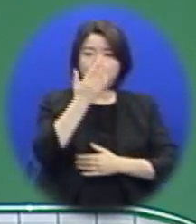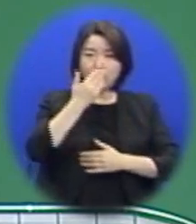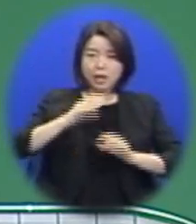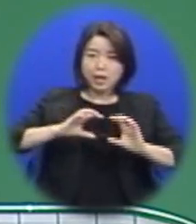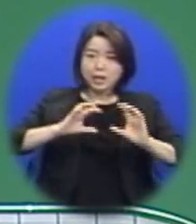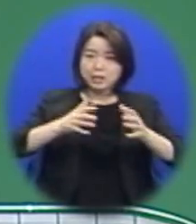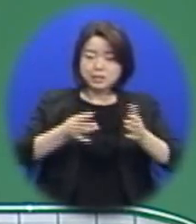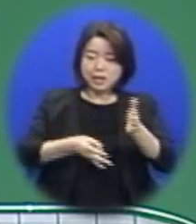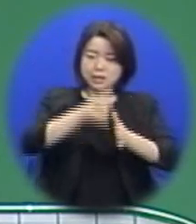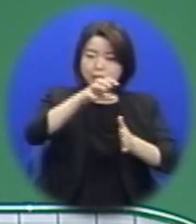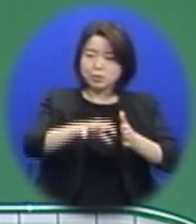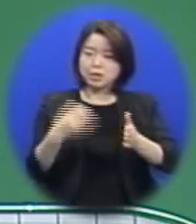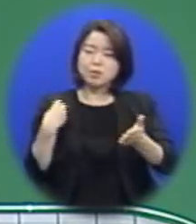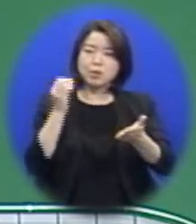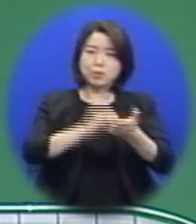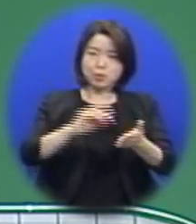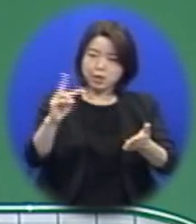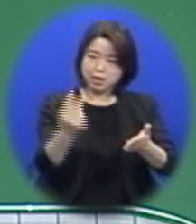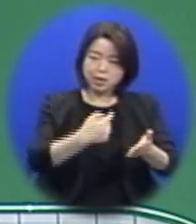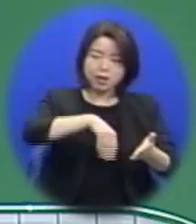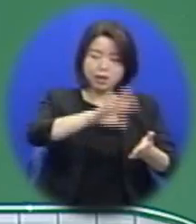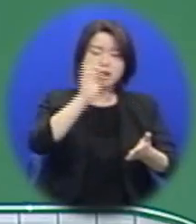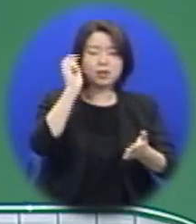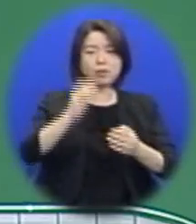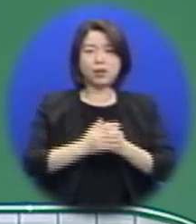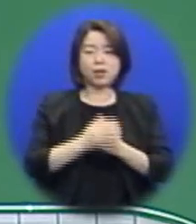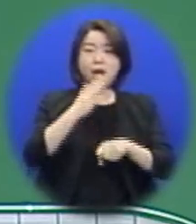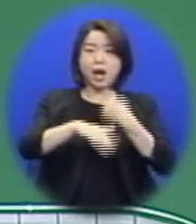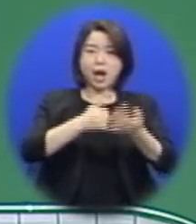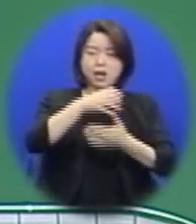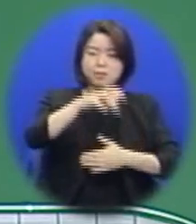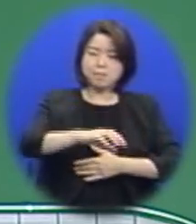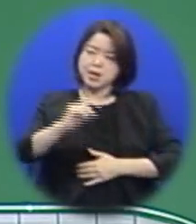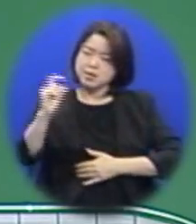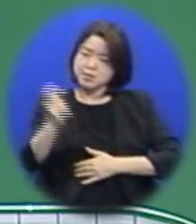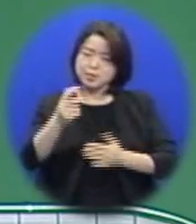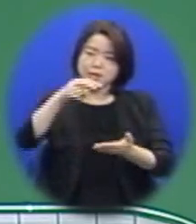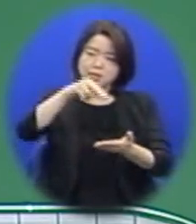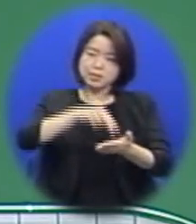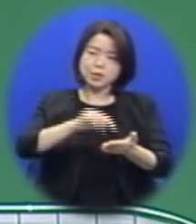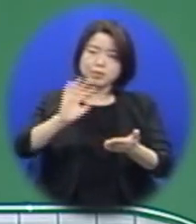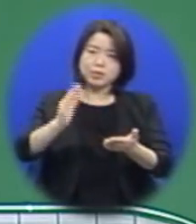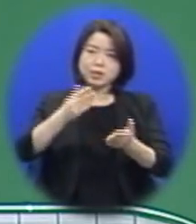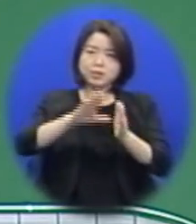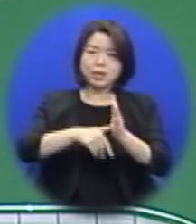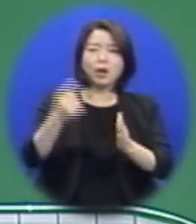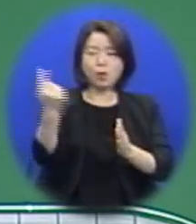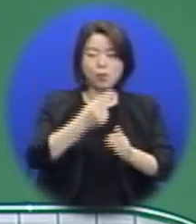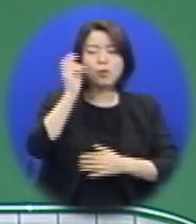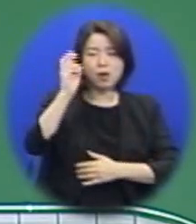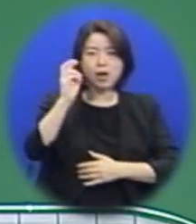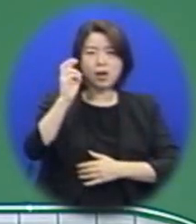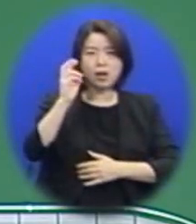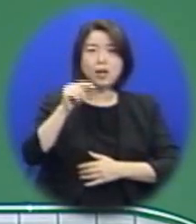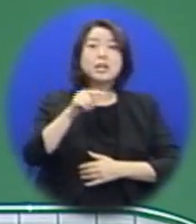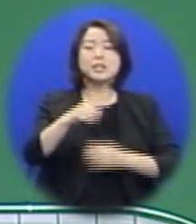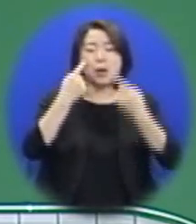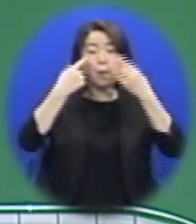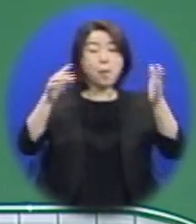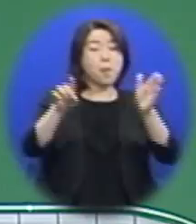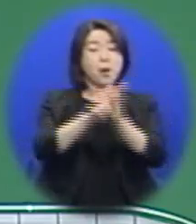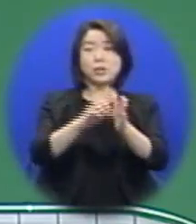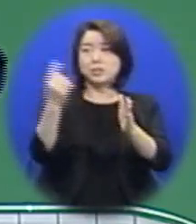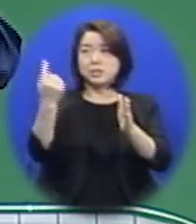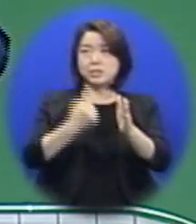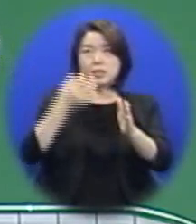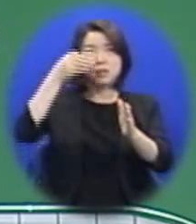이스라엘로 예루살렘으로 돌아가게 될 거야. 하나님 앞에 굳게 서게 되는 그때가 올 거야. 그게 확신이 오고